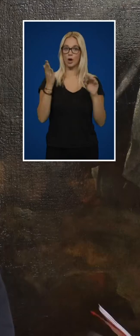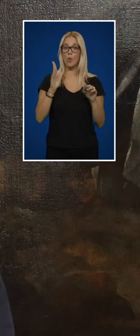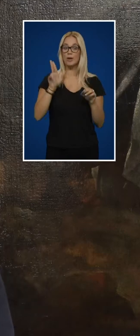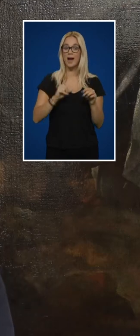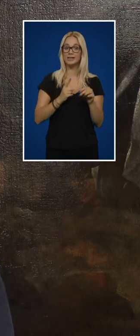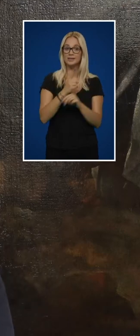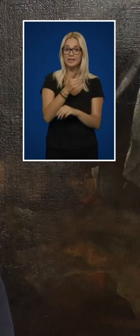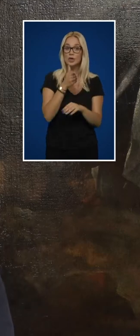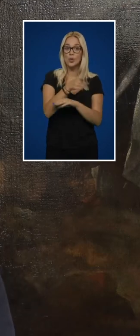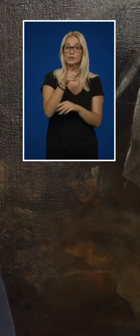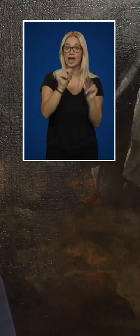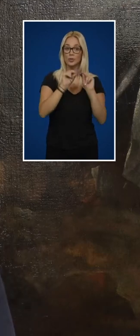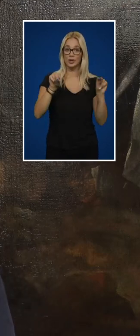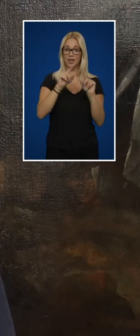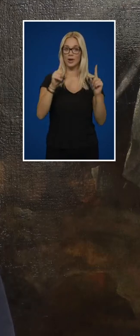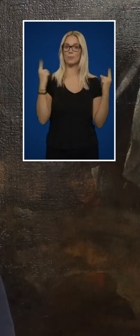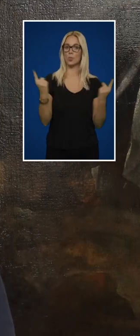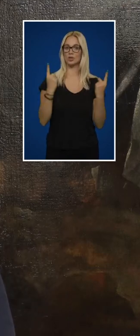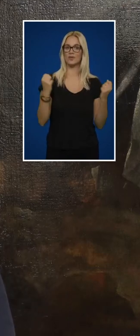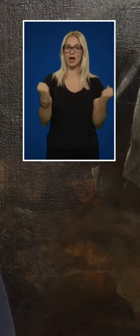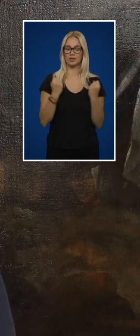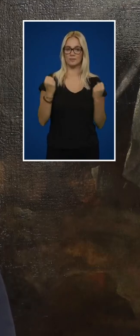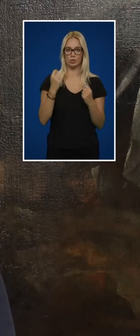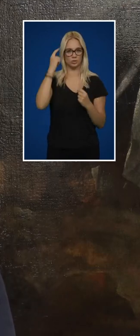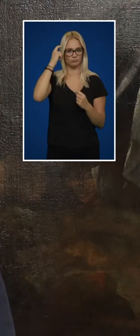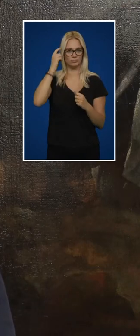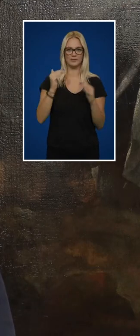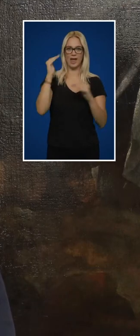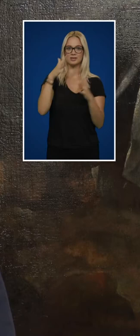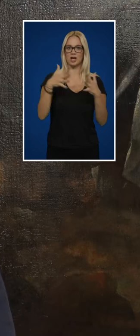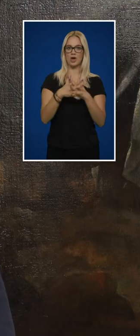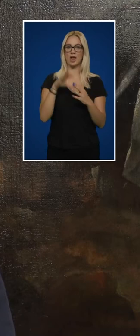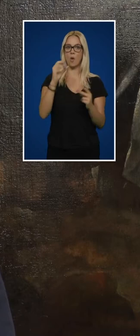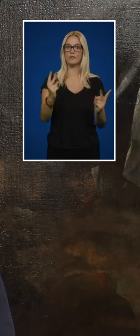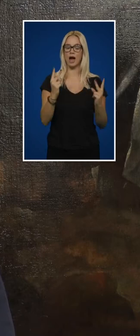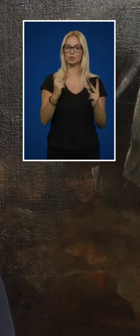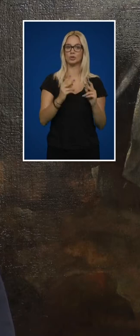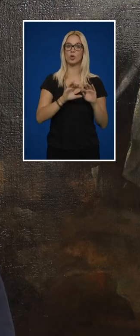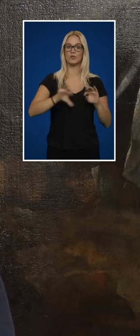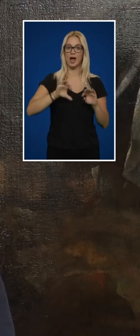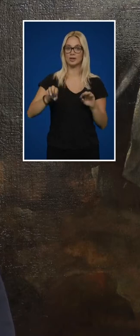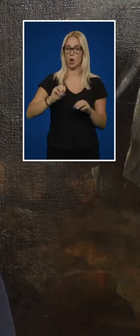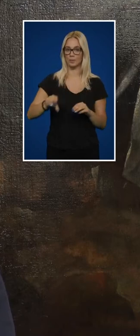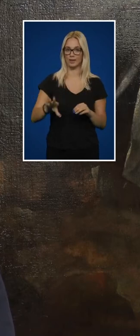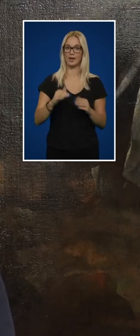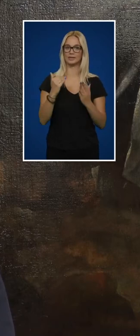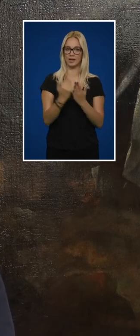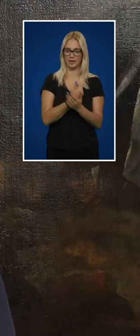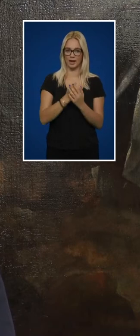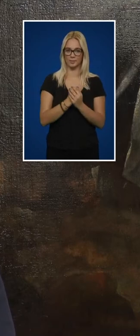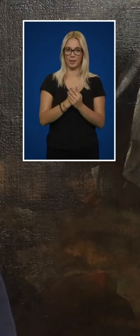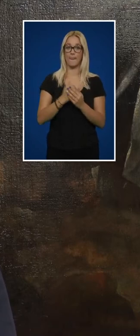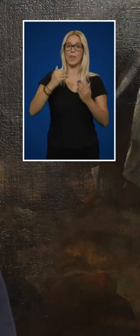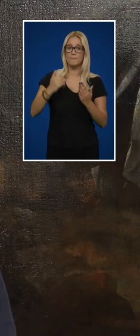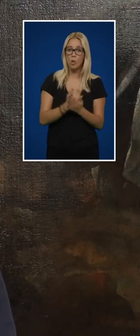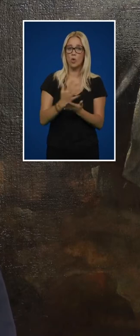ponovne upotrebe predmeta itd. Iz tog razloga mi smo razradili i osmislili cijeli niz aktivnosti u sklopu projekta,